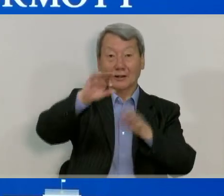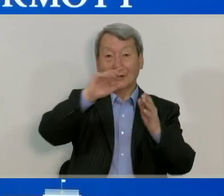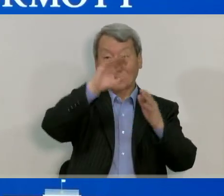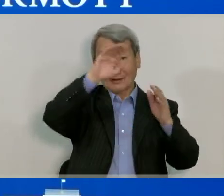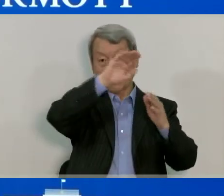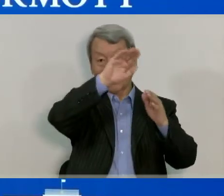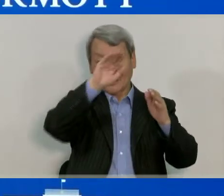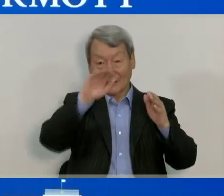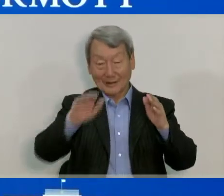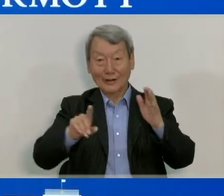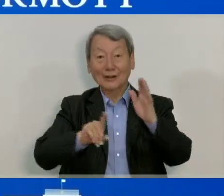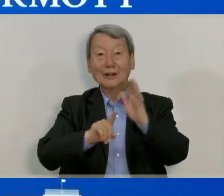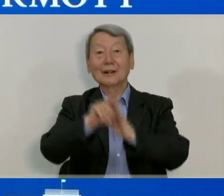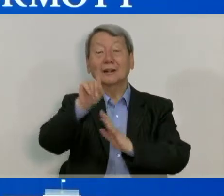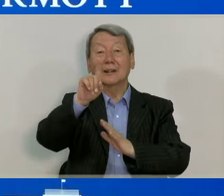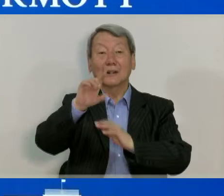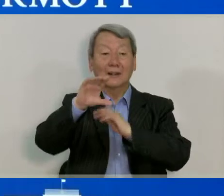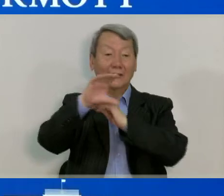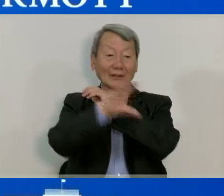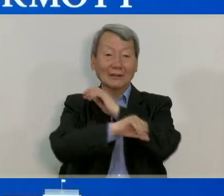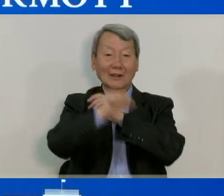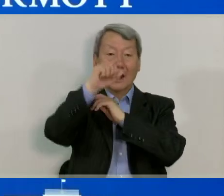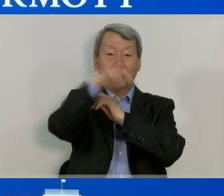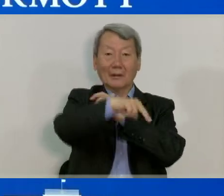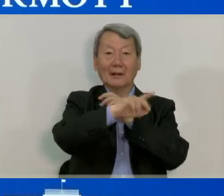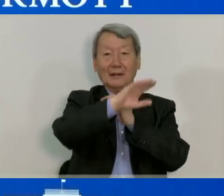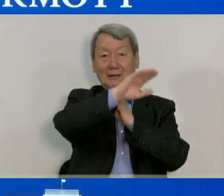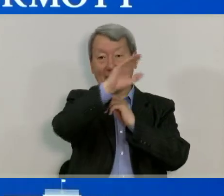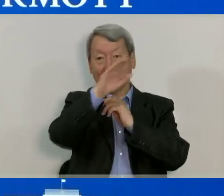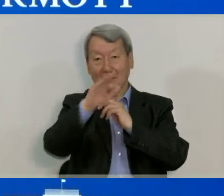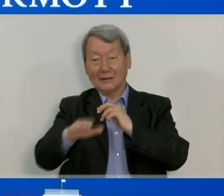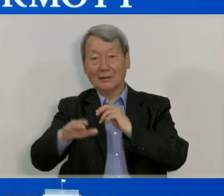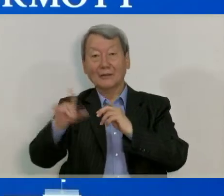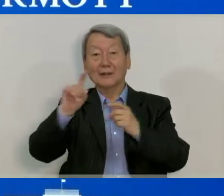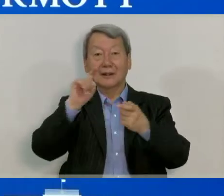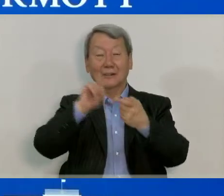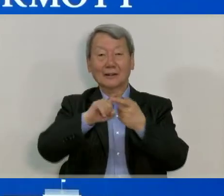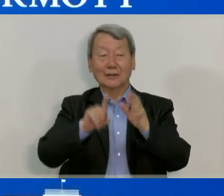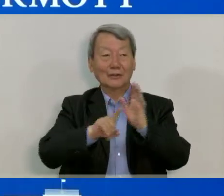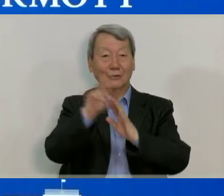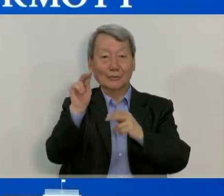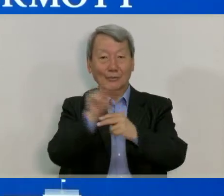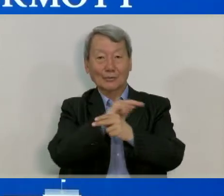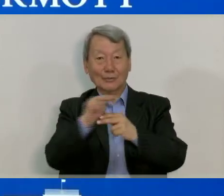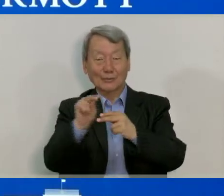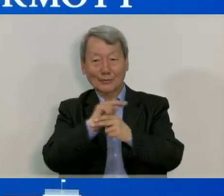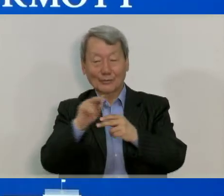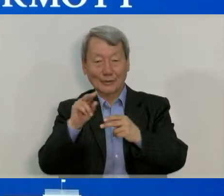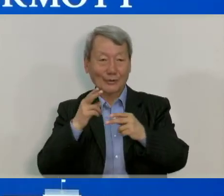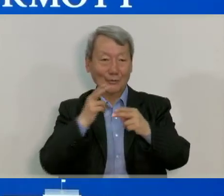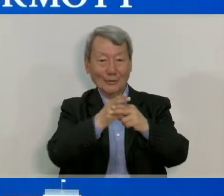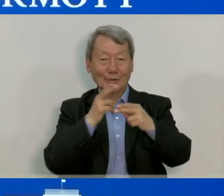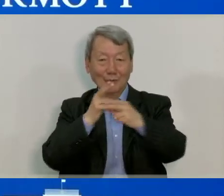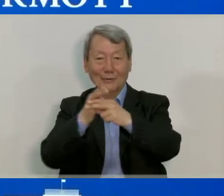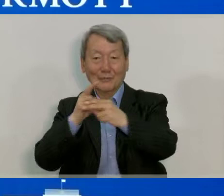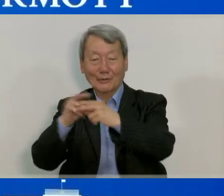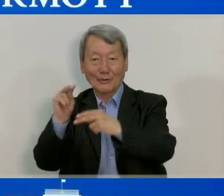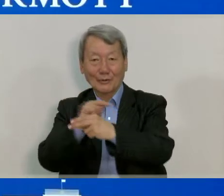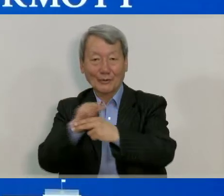заболеваемости началось с конца апреля, что связано с эффективными мероприятиями, но на